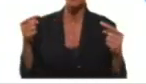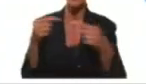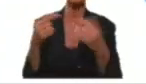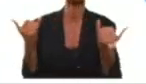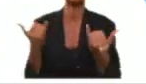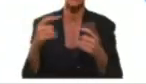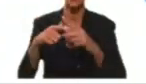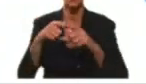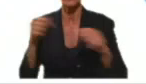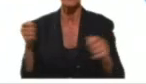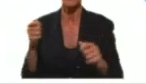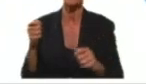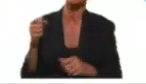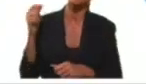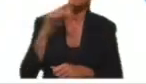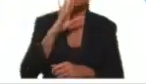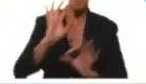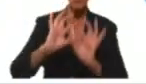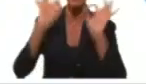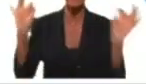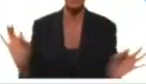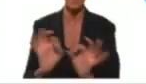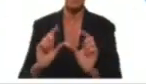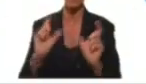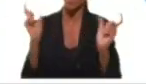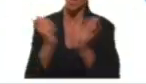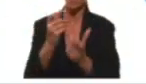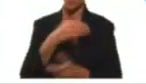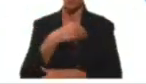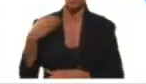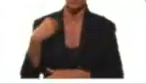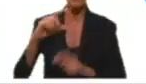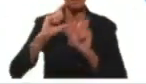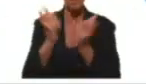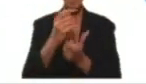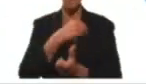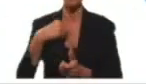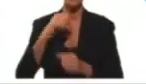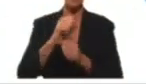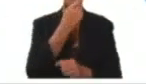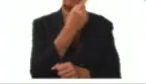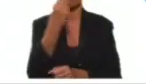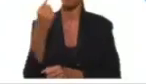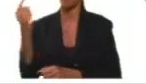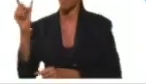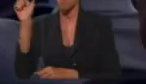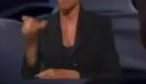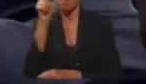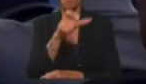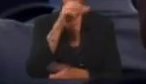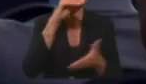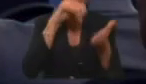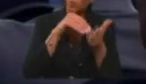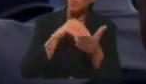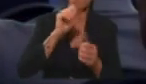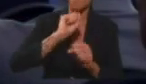takie rozwiązania musi być uniwersalne, tak powinno działać wszędzie w Polsce, bo wszędzie w Polsce są pojedyncze osoby, które tego potrzebują. No i